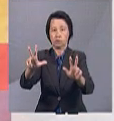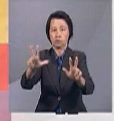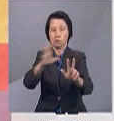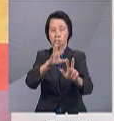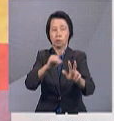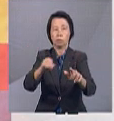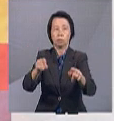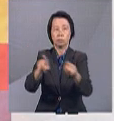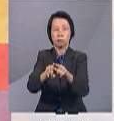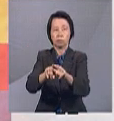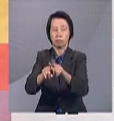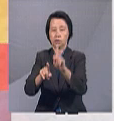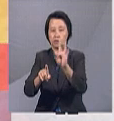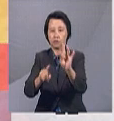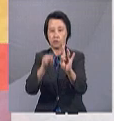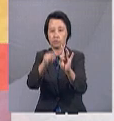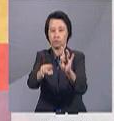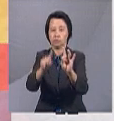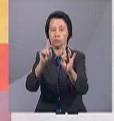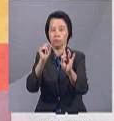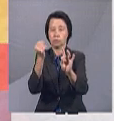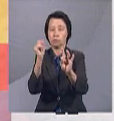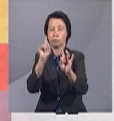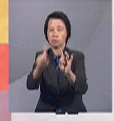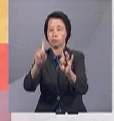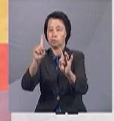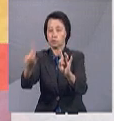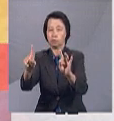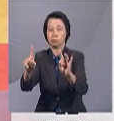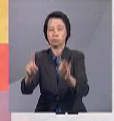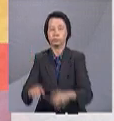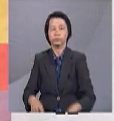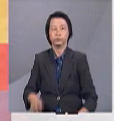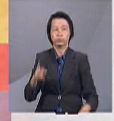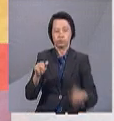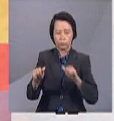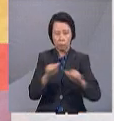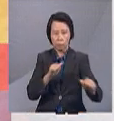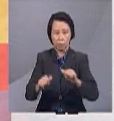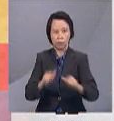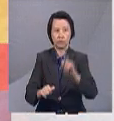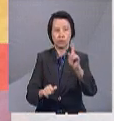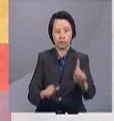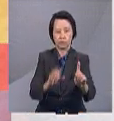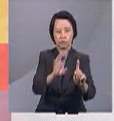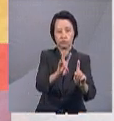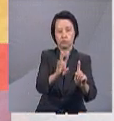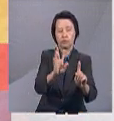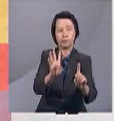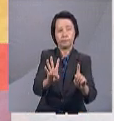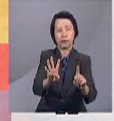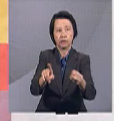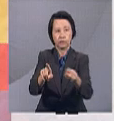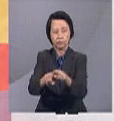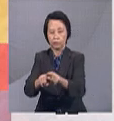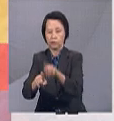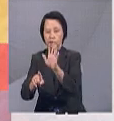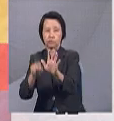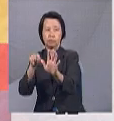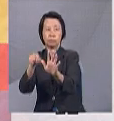yaitu kesamaan yang hadapan Tuhan 11100 kece masih aktivitas 174 yaitu bersamaan